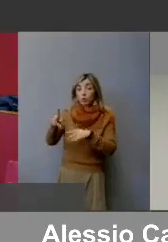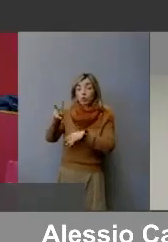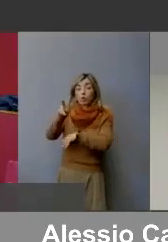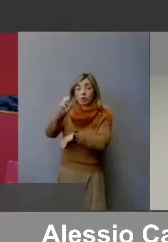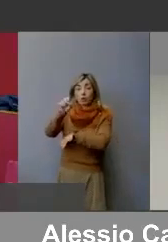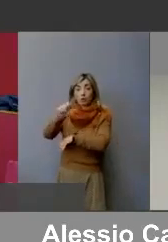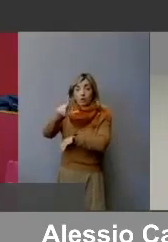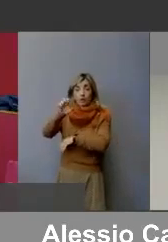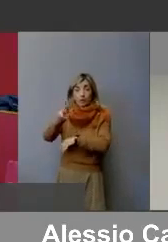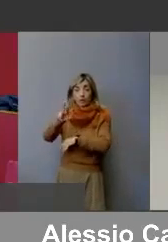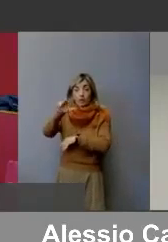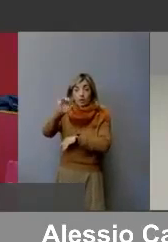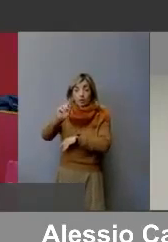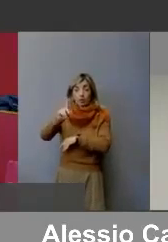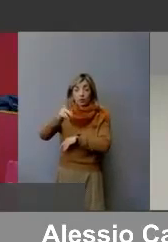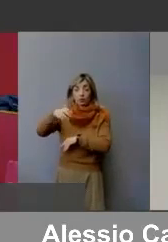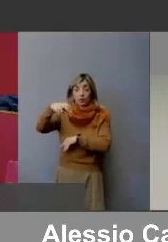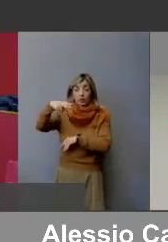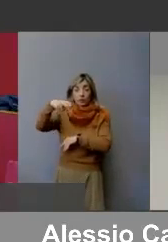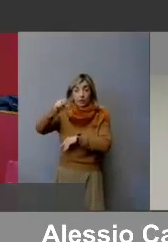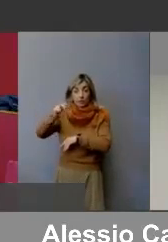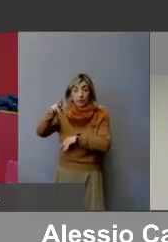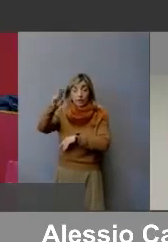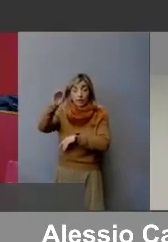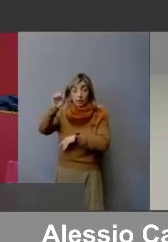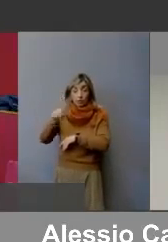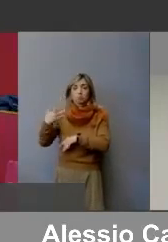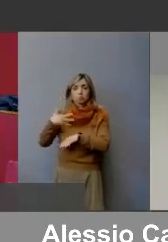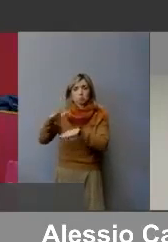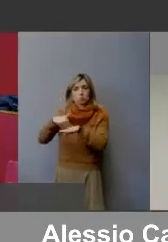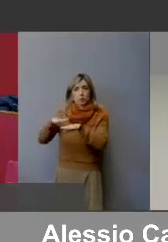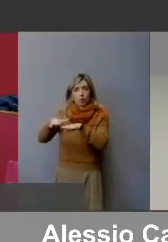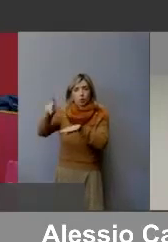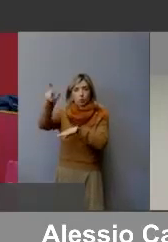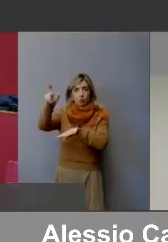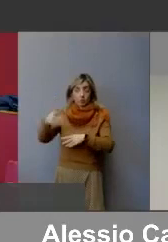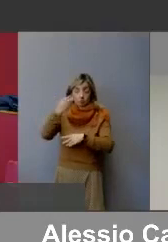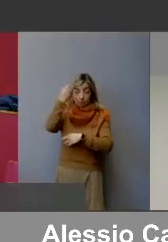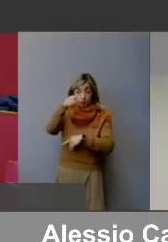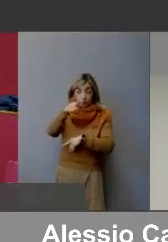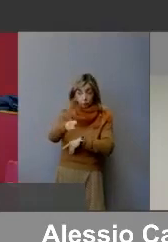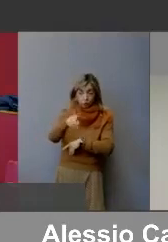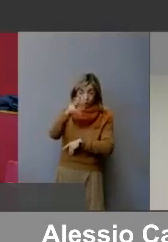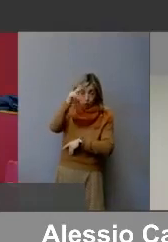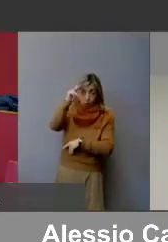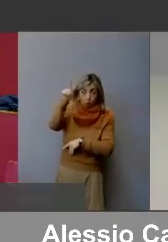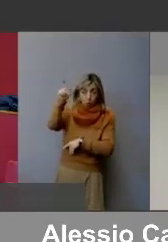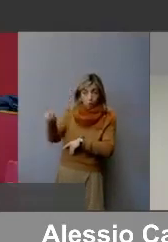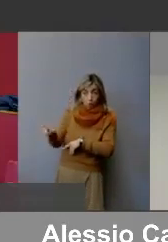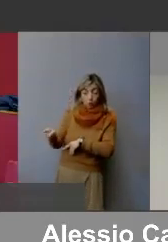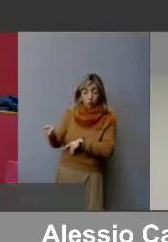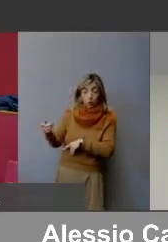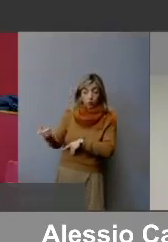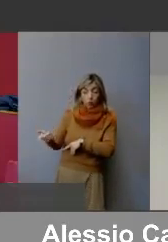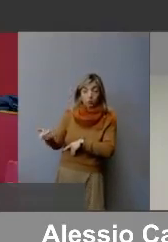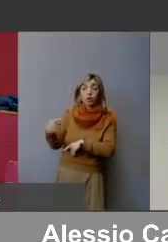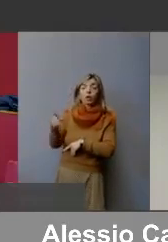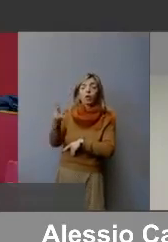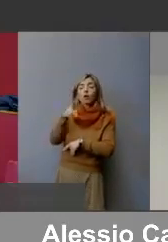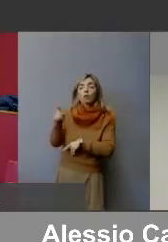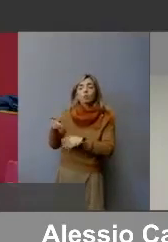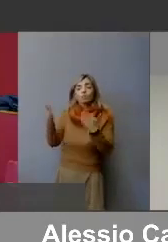ginocchietto conoscerà e avrà già avuto modo di apprezzare le epidemie di epidemiologo